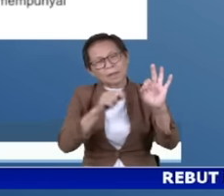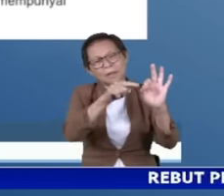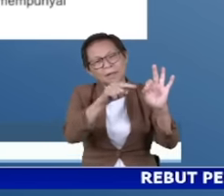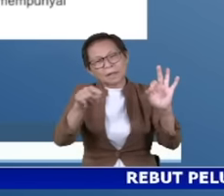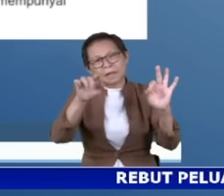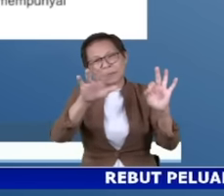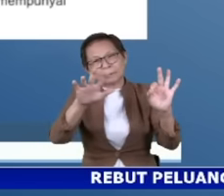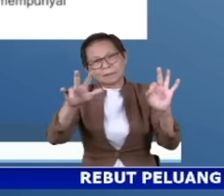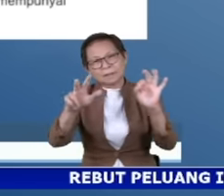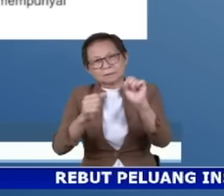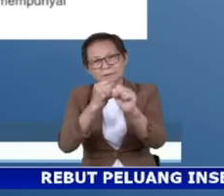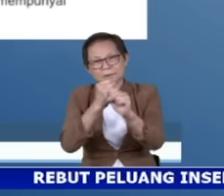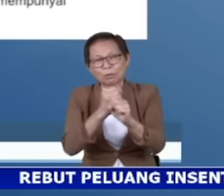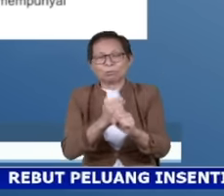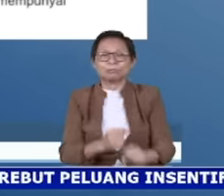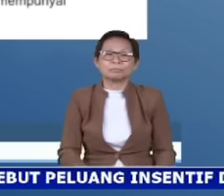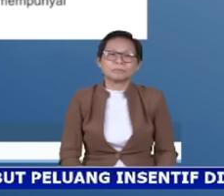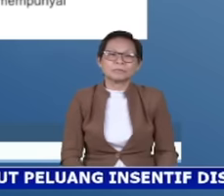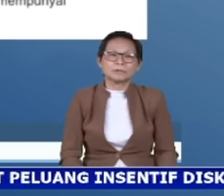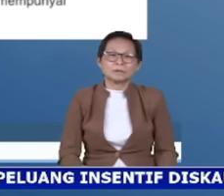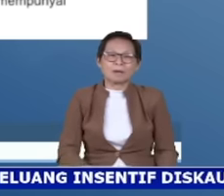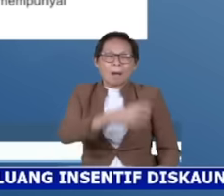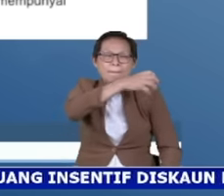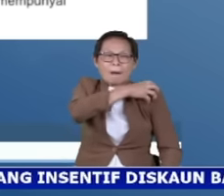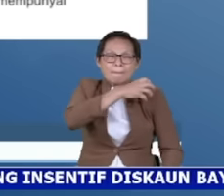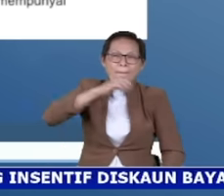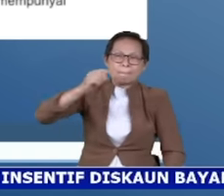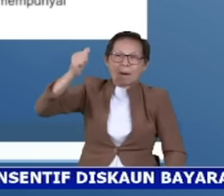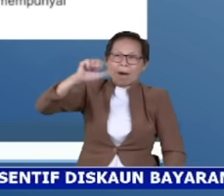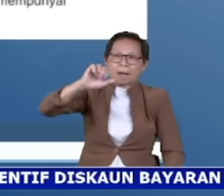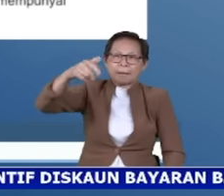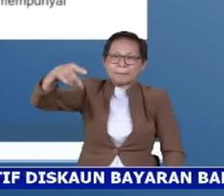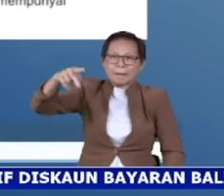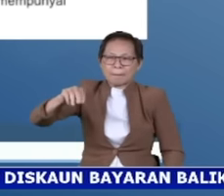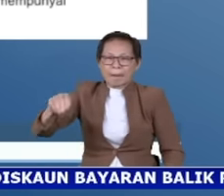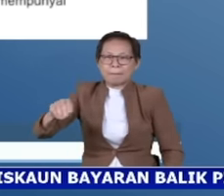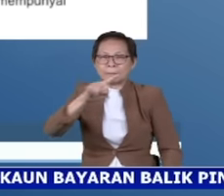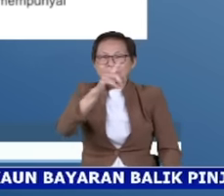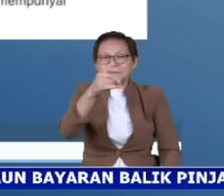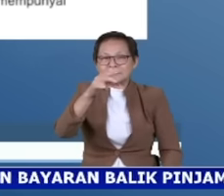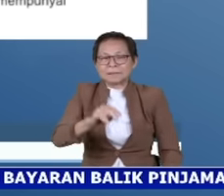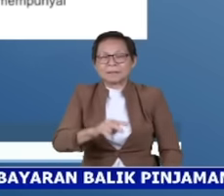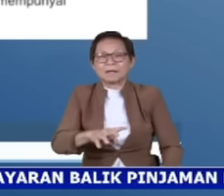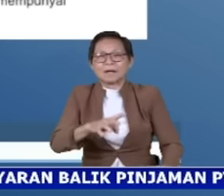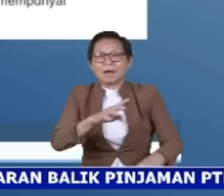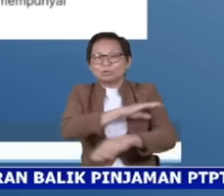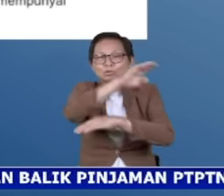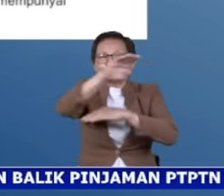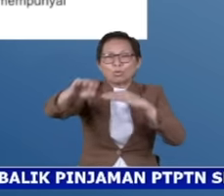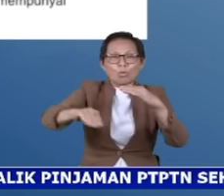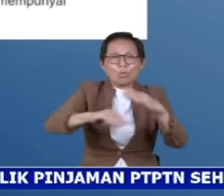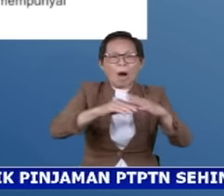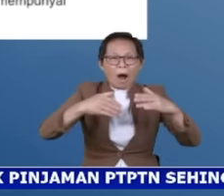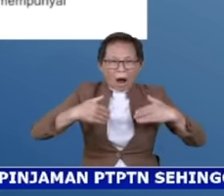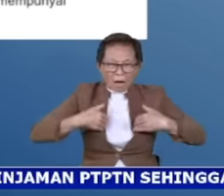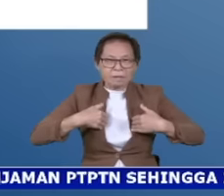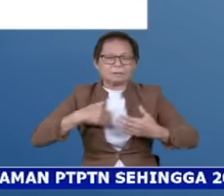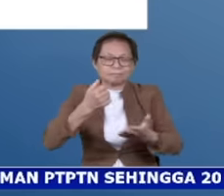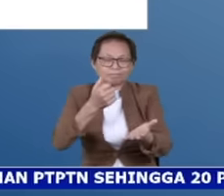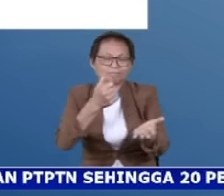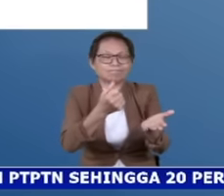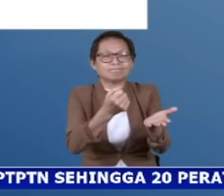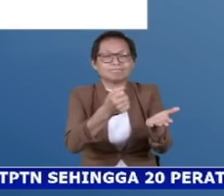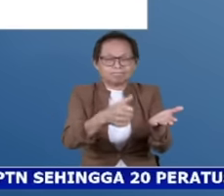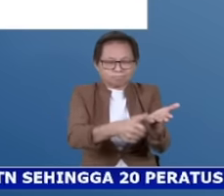hingga 53 tahun menurut Laksmana pertama maritim ketika diperiksa ke semua mereka mempunyai pengenalan diri